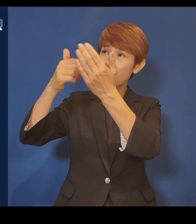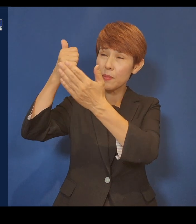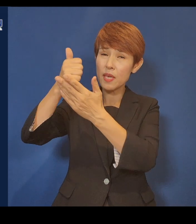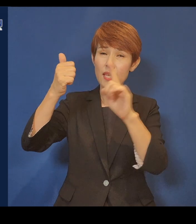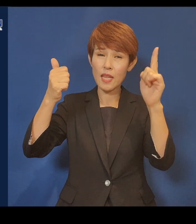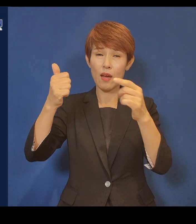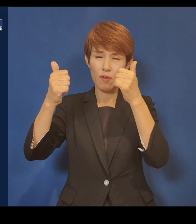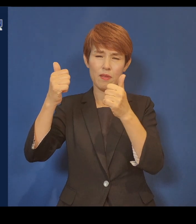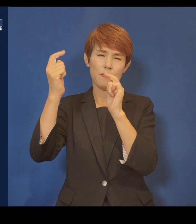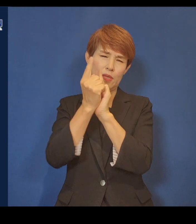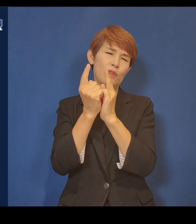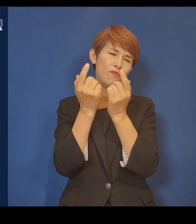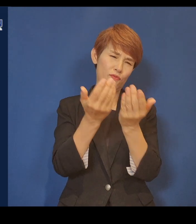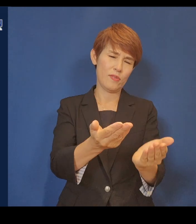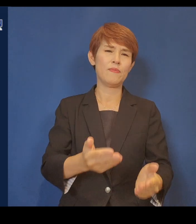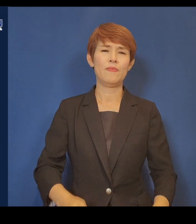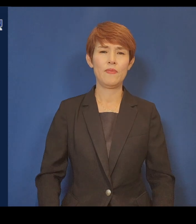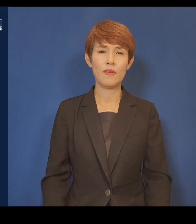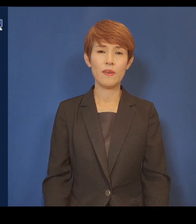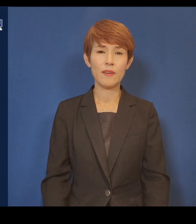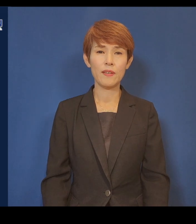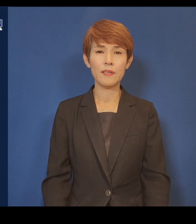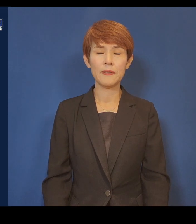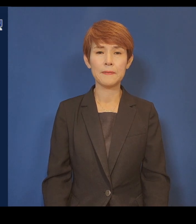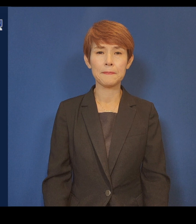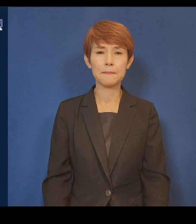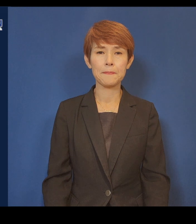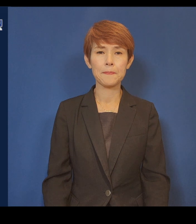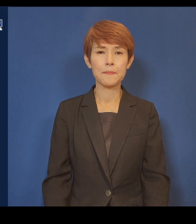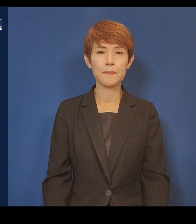하나님이 그에게 와버리셨어요.